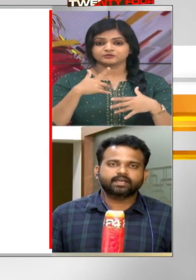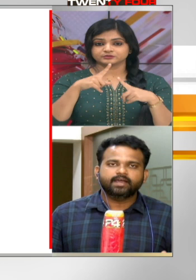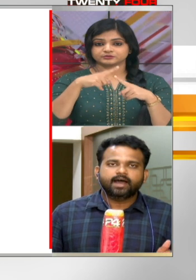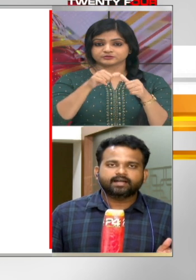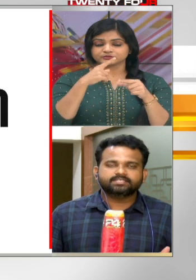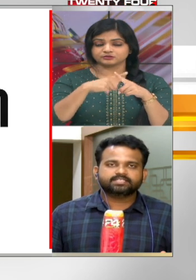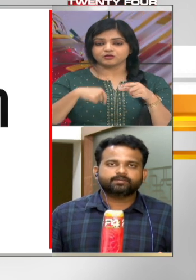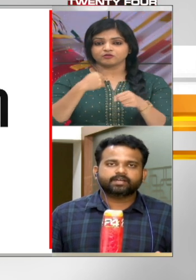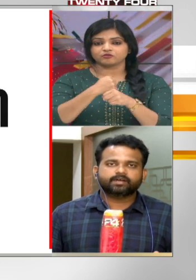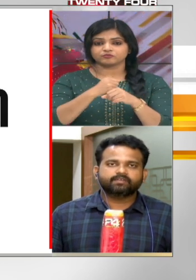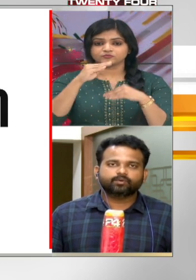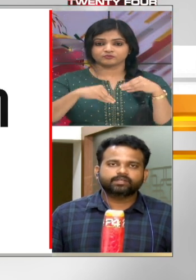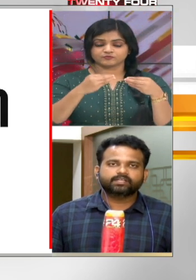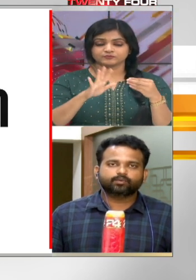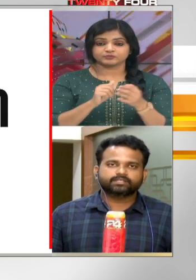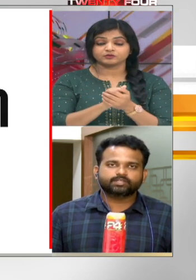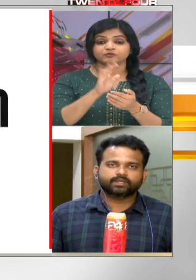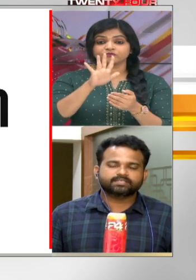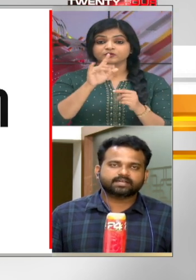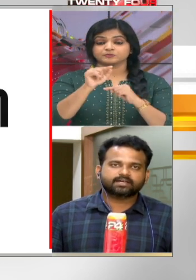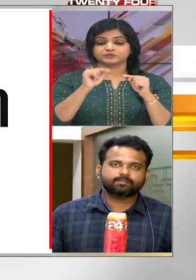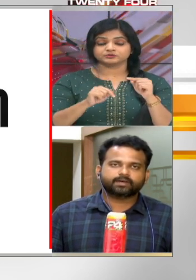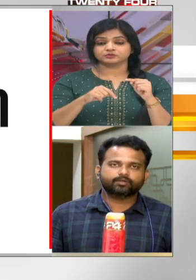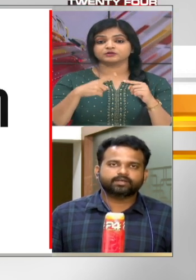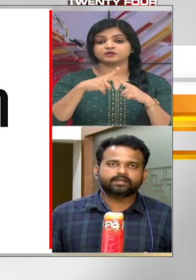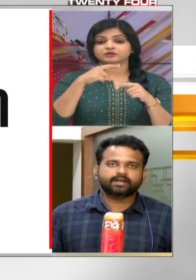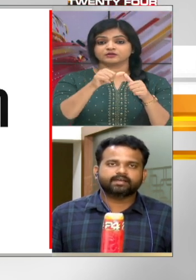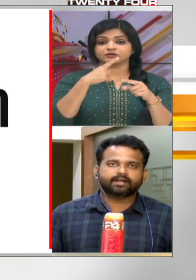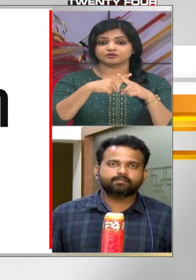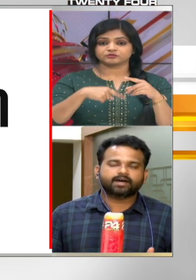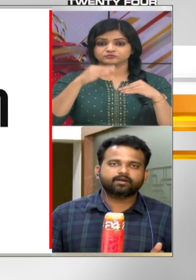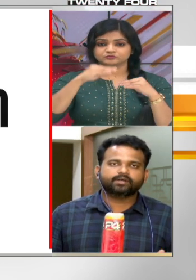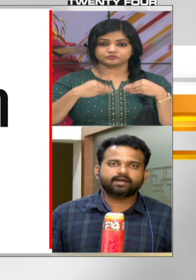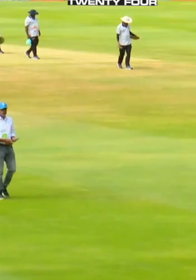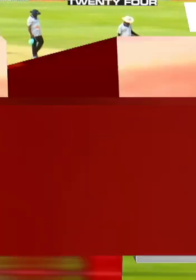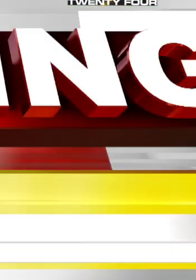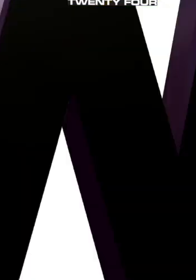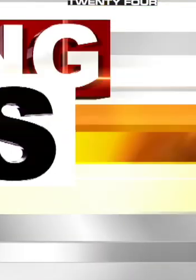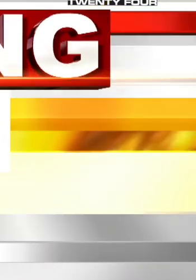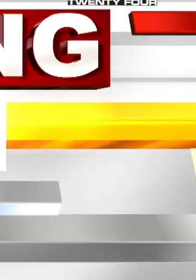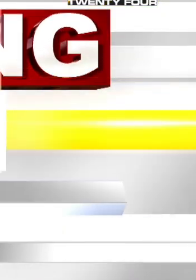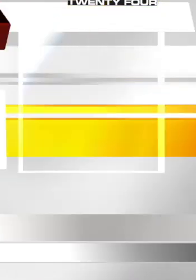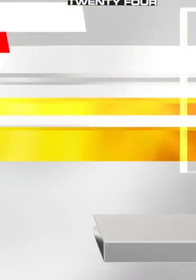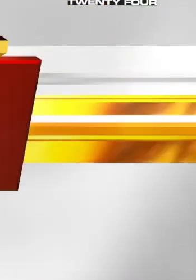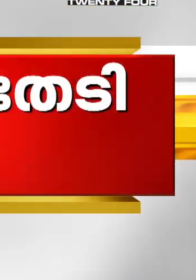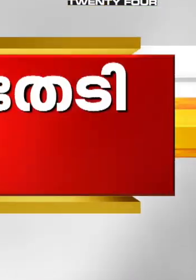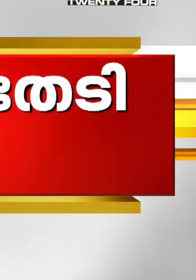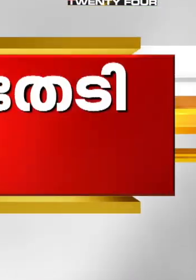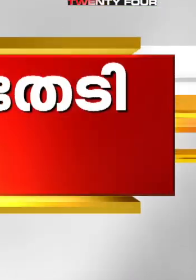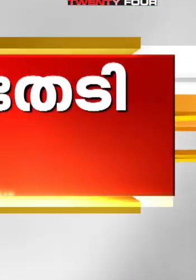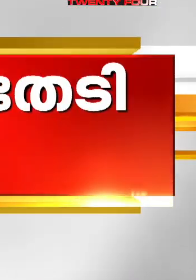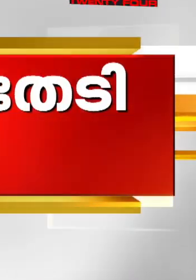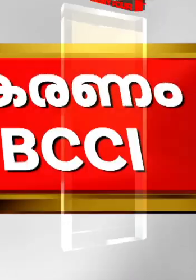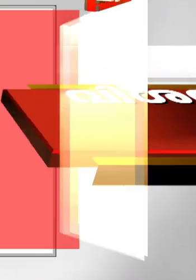നേരത്തെ 5% വിനോദ നികുതി കുറച്ചിരുന്നു. അതിന് സർക്കാർ പറയുന്ന ന്യായീകരണം, ആ ഒരു കാലഘട്ടത്തിൽ ഈ ഗ്രൗണ്ട് ഒരുക്കുന്നതിനും അതുപോലെ